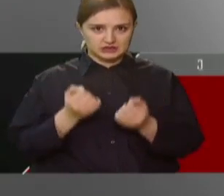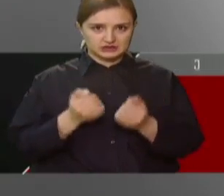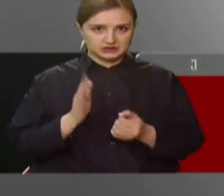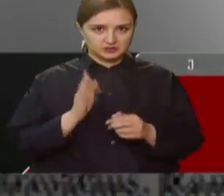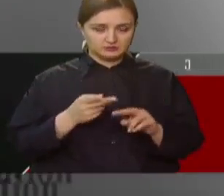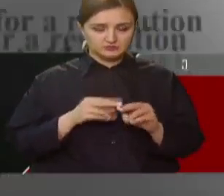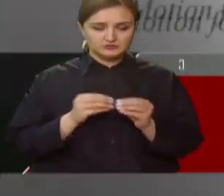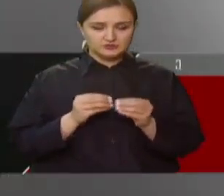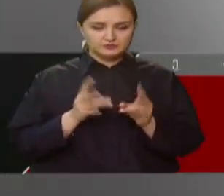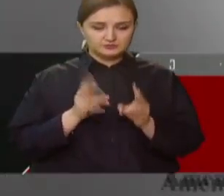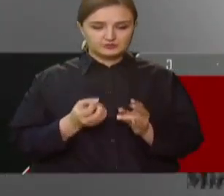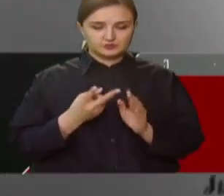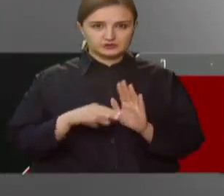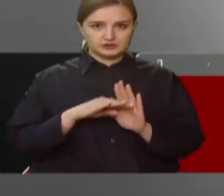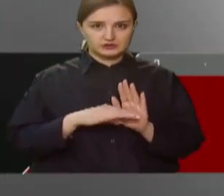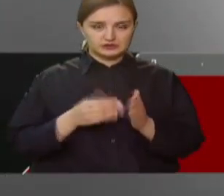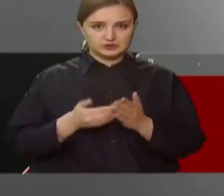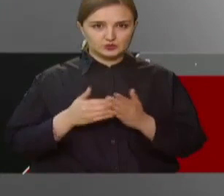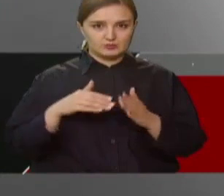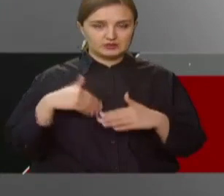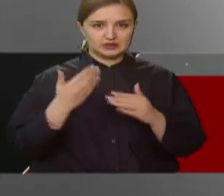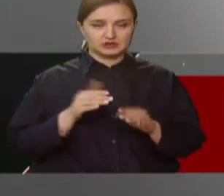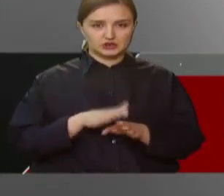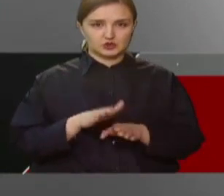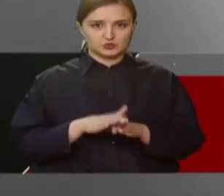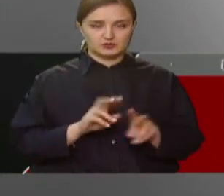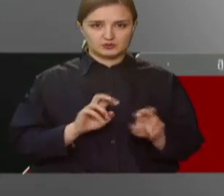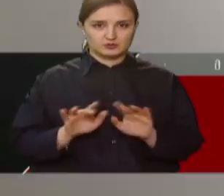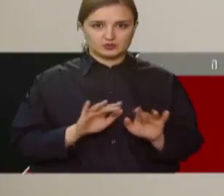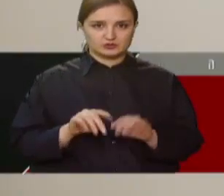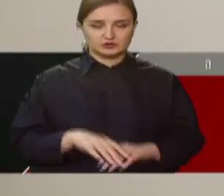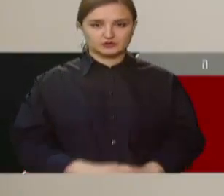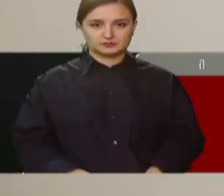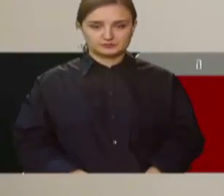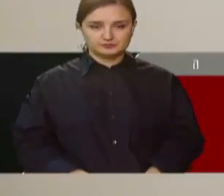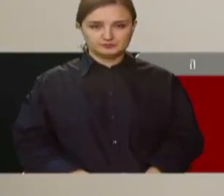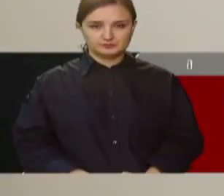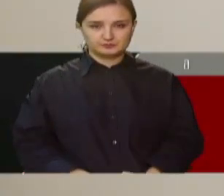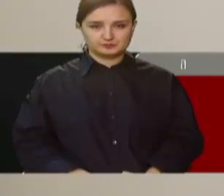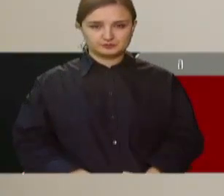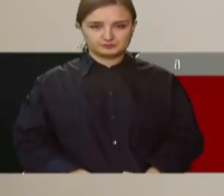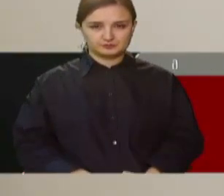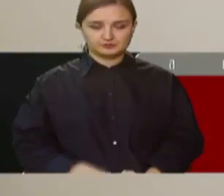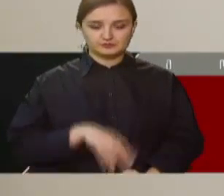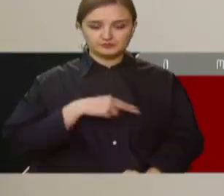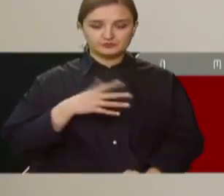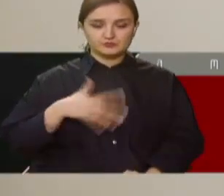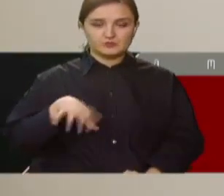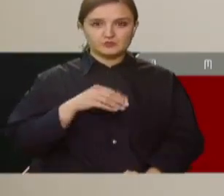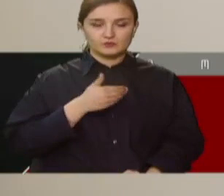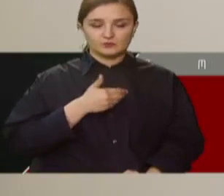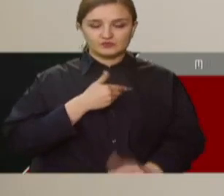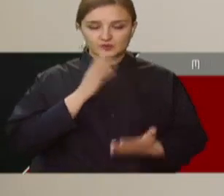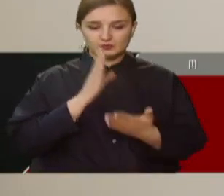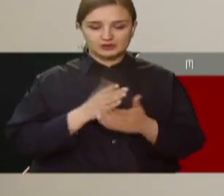დააზიანებს იგივე 12 რეკომენდაციის შესრულების პროცესს. Parlamentarul s-a pirdapir pizina Ivanișvili ჩაიწეროს, თითქოს ეს